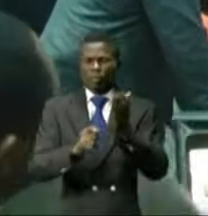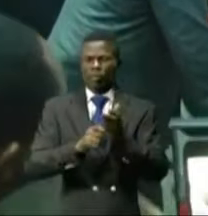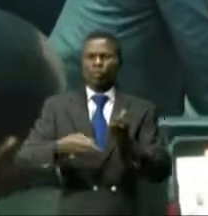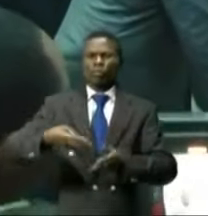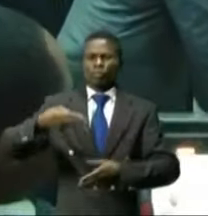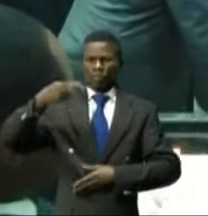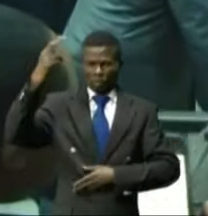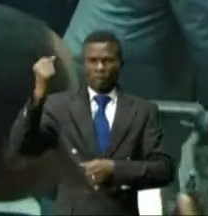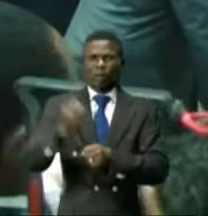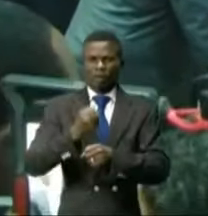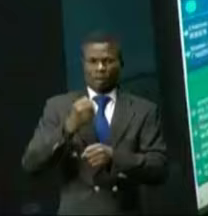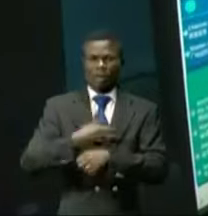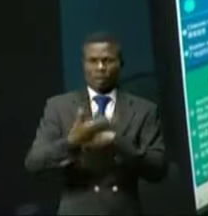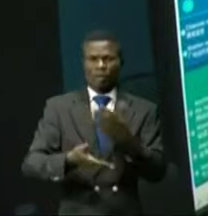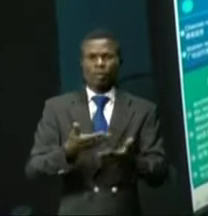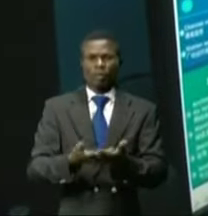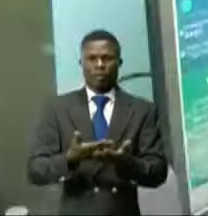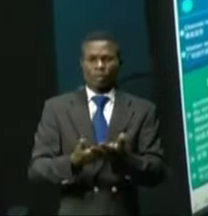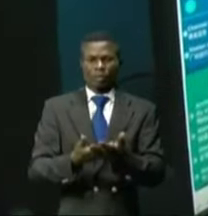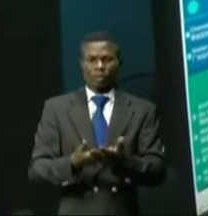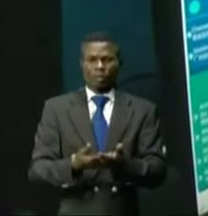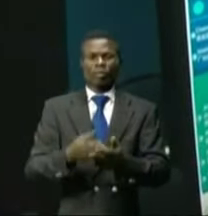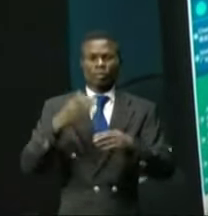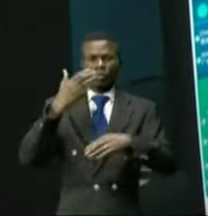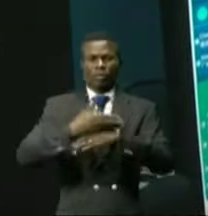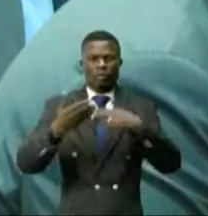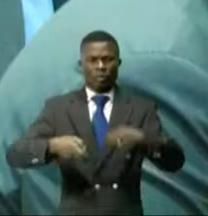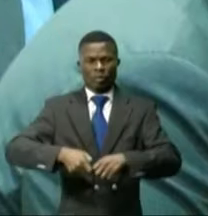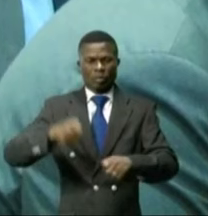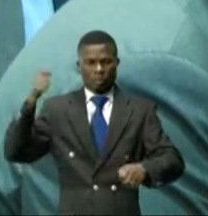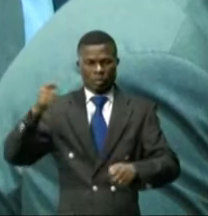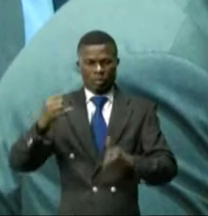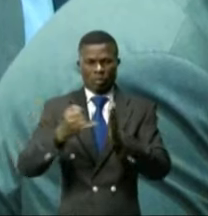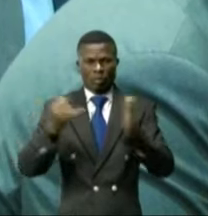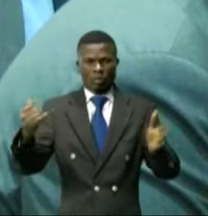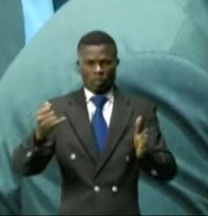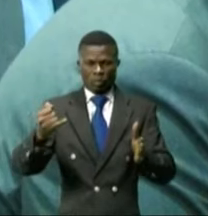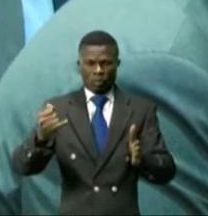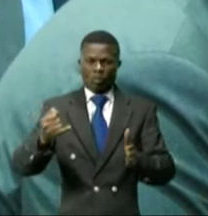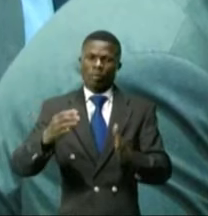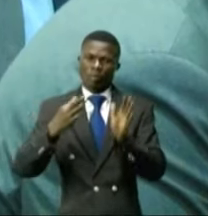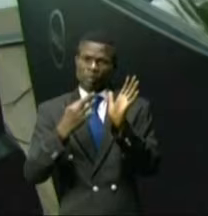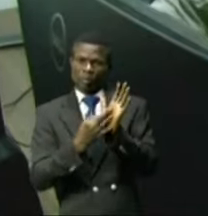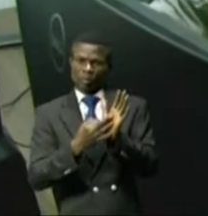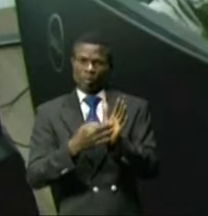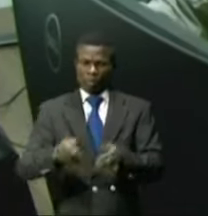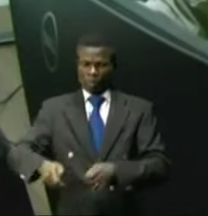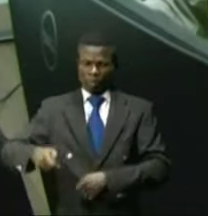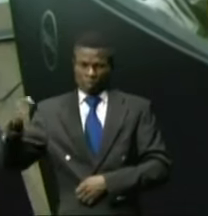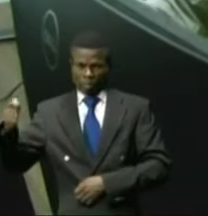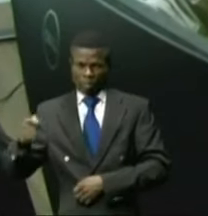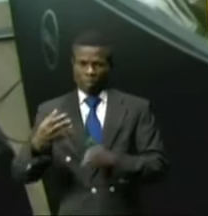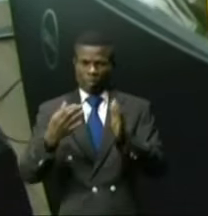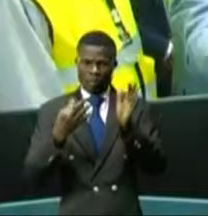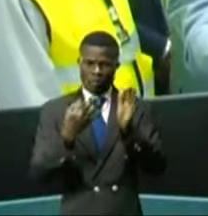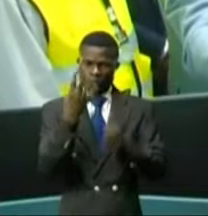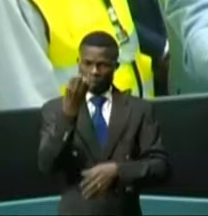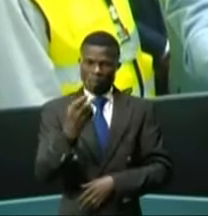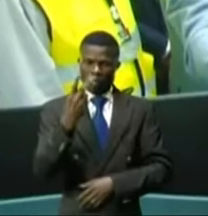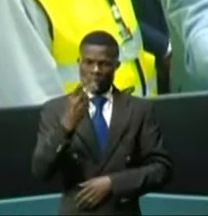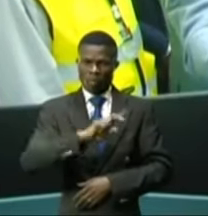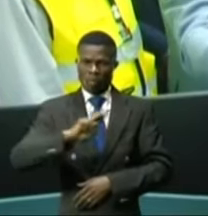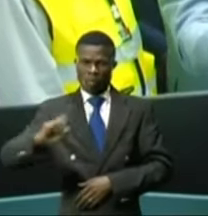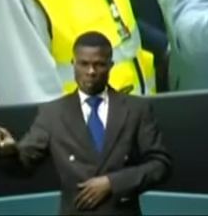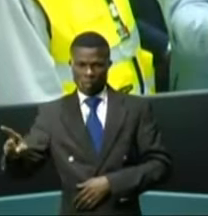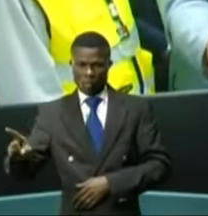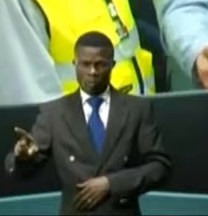dans le travail qui devrait être réalisé. La méga infrastructure est dotée de 68 cabines de distribution, 42 000 compteurs intelligents et